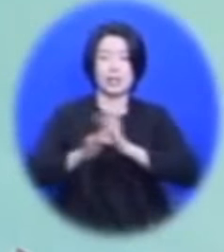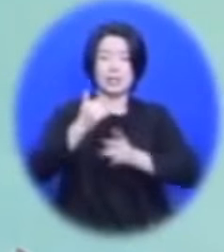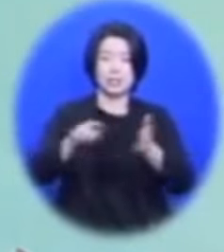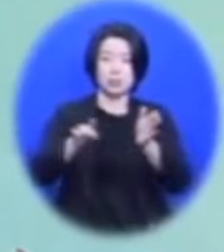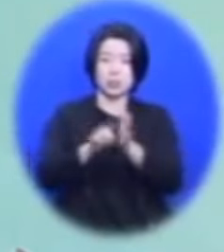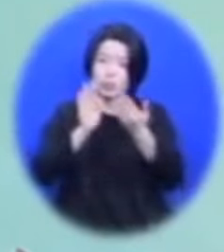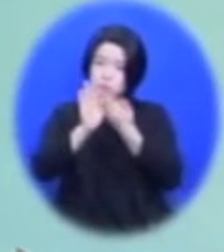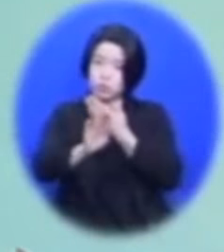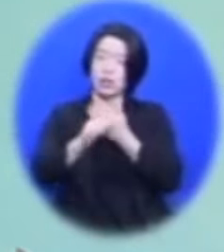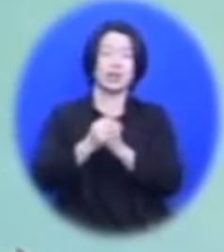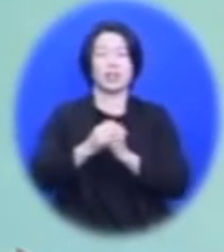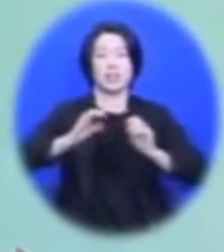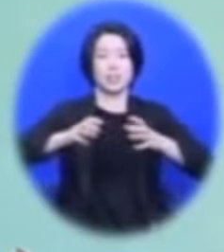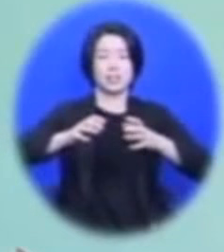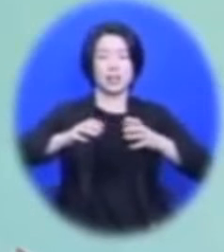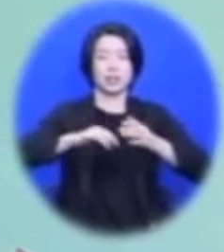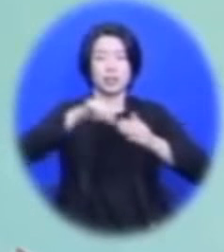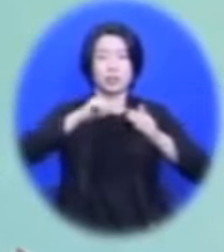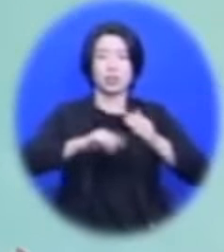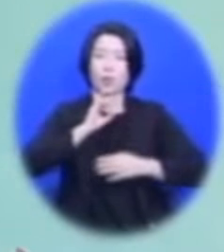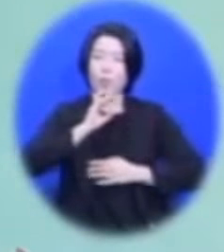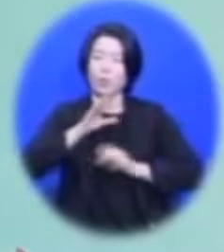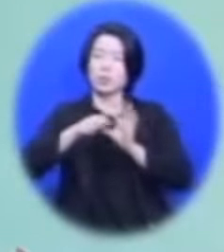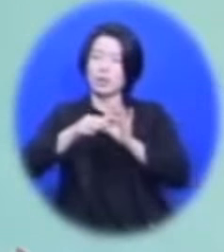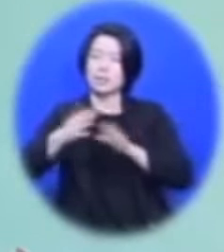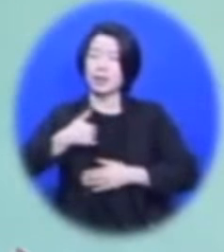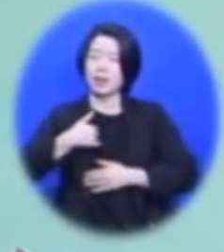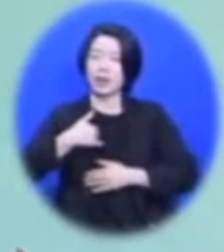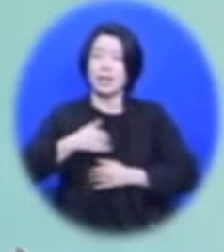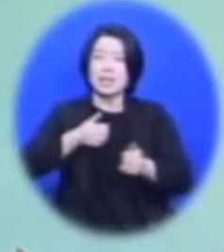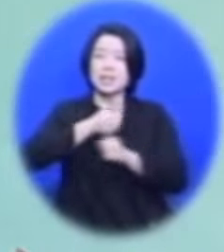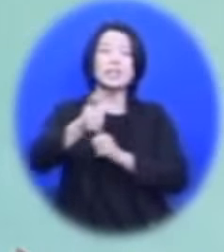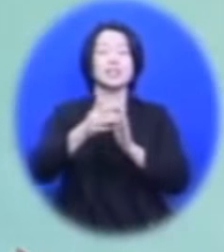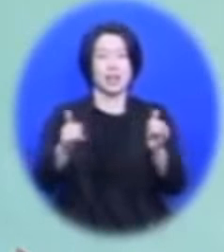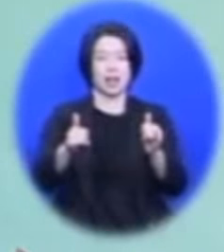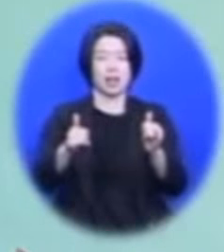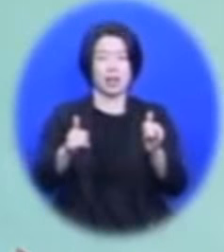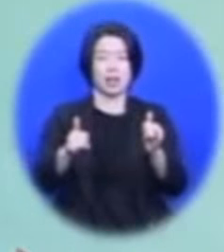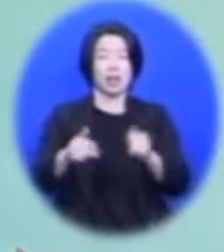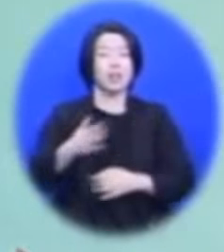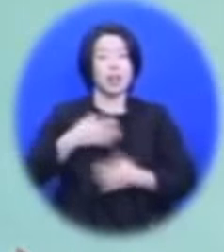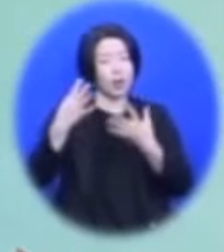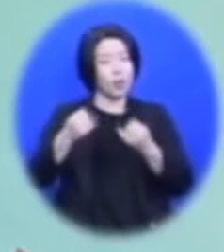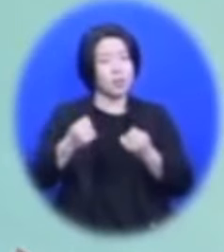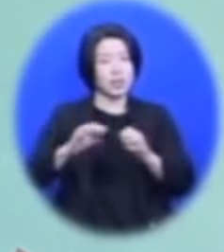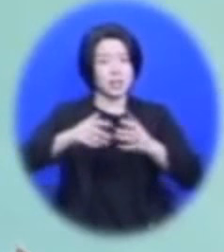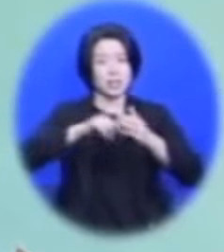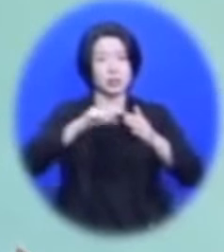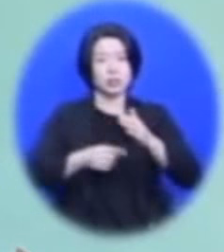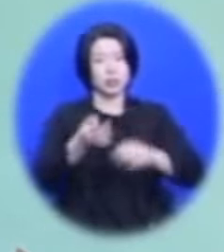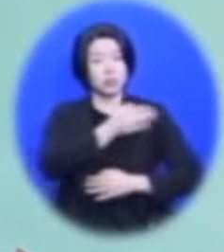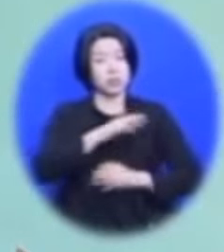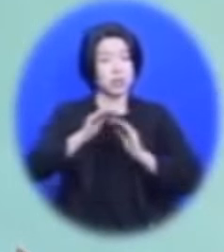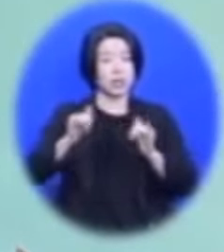다음부터는 세상에서의 오직 관심은 내가 이기는 자인가 하는 거죠. 얼마나 내가 세상에서 부자가 되었고